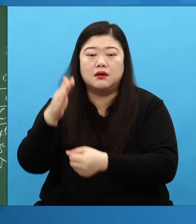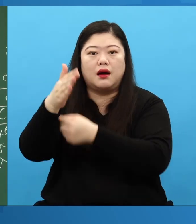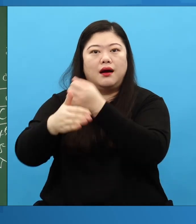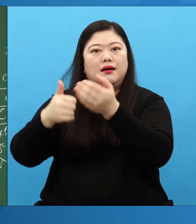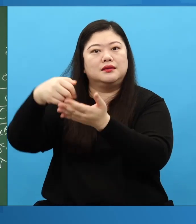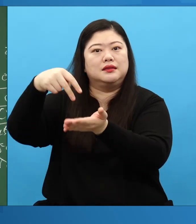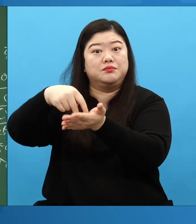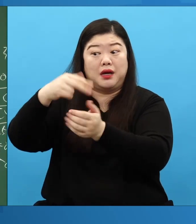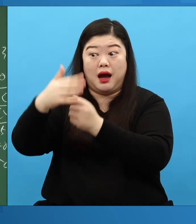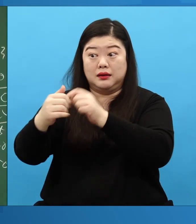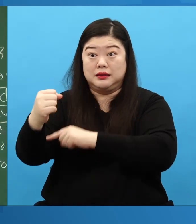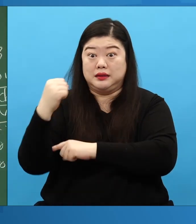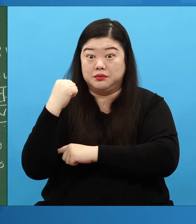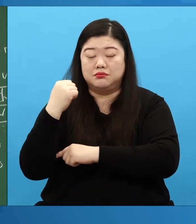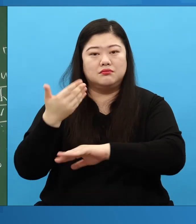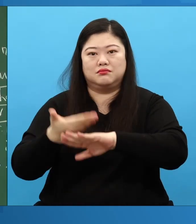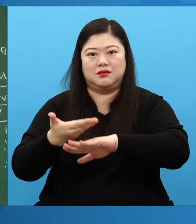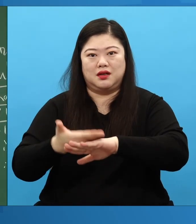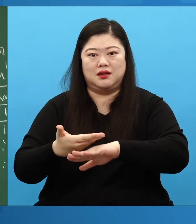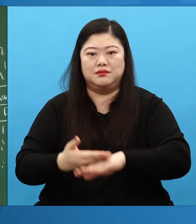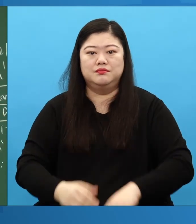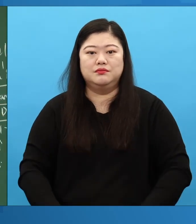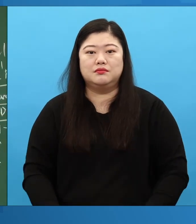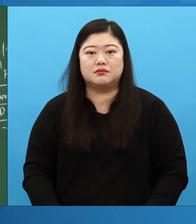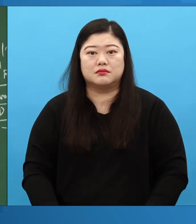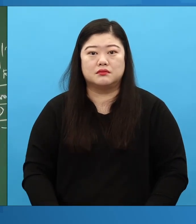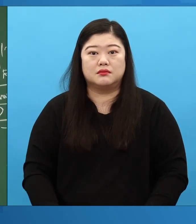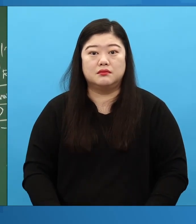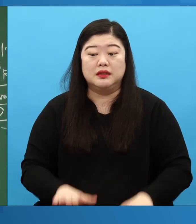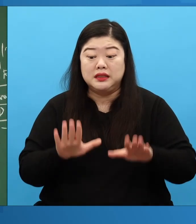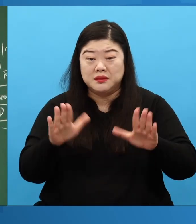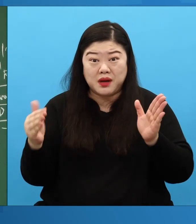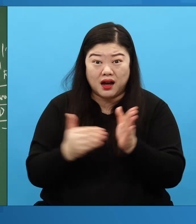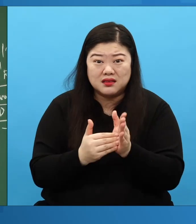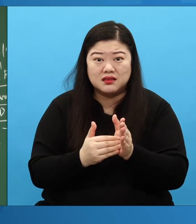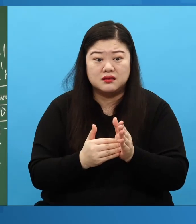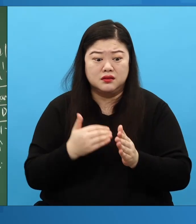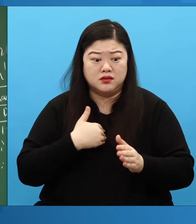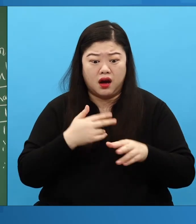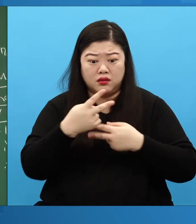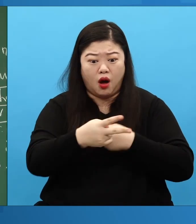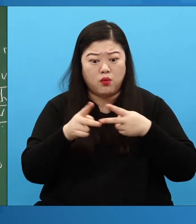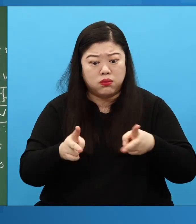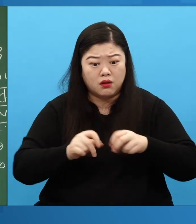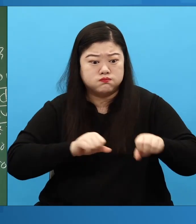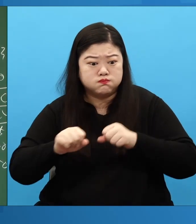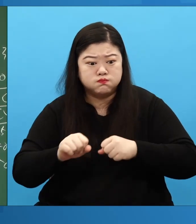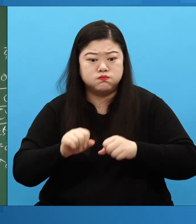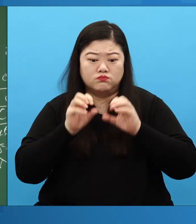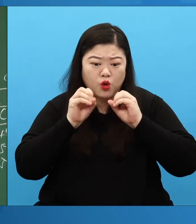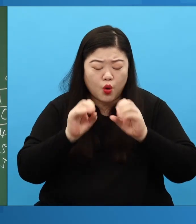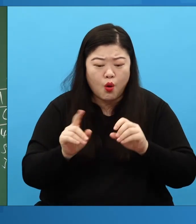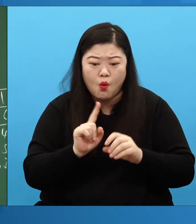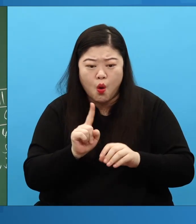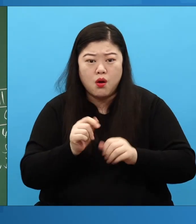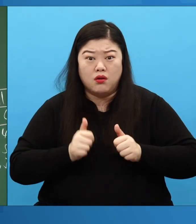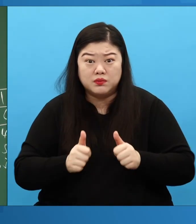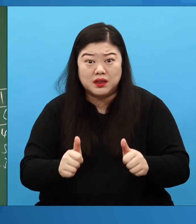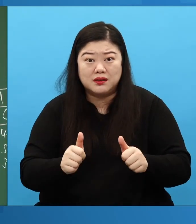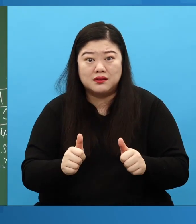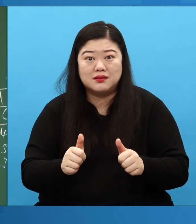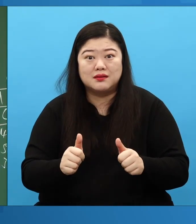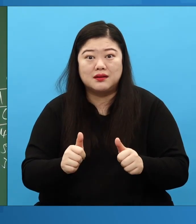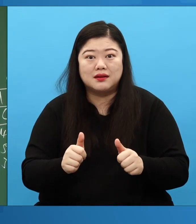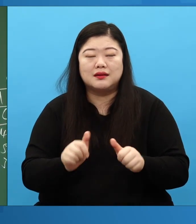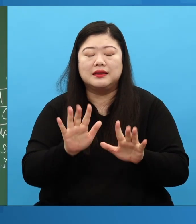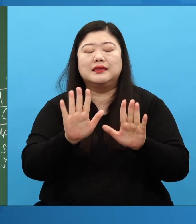쭉 다락방 해왔는데 이제 시작한다라고 생각하면 돼요. And so until now you have done this Starabang movement, but now it is only the beginning. 지금까지는 준비했다